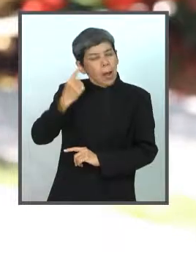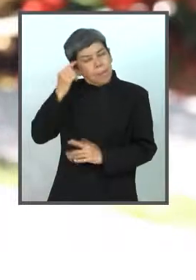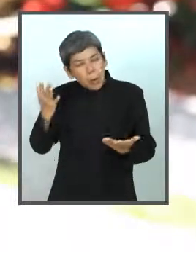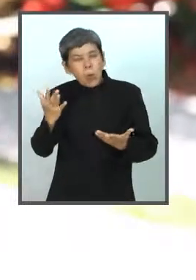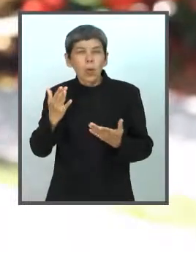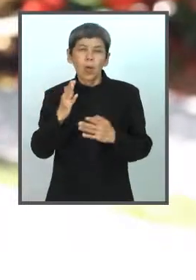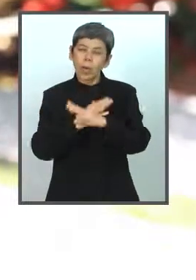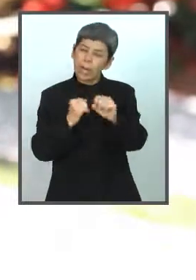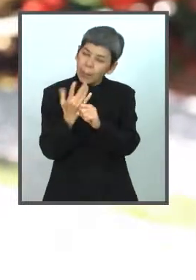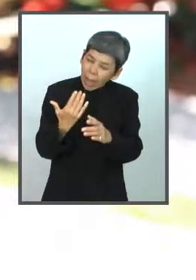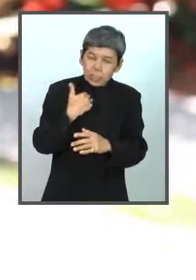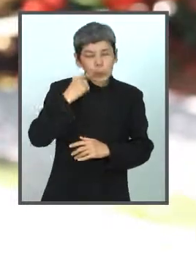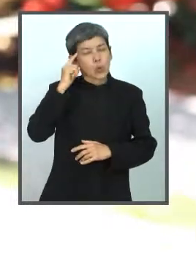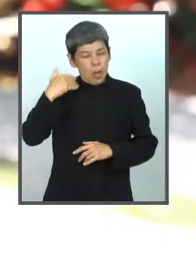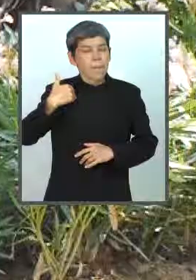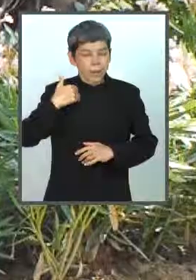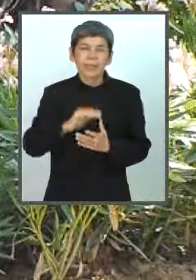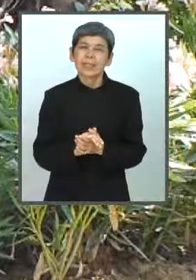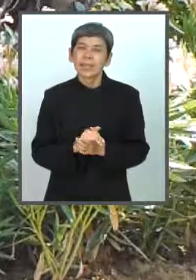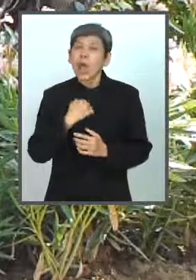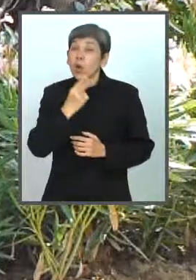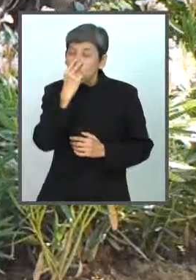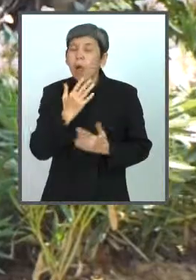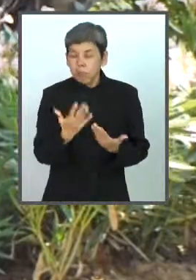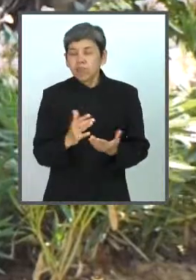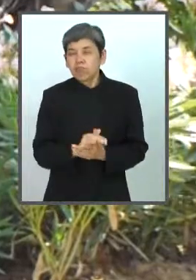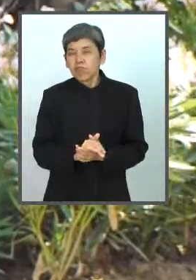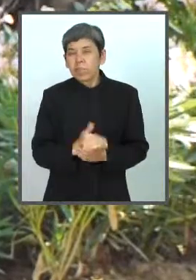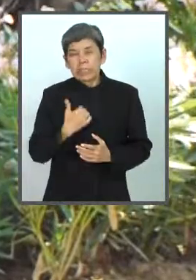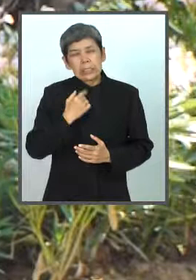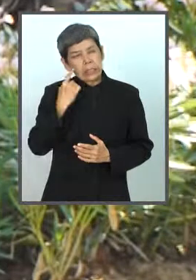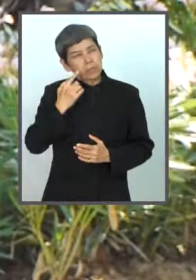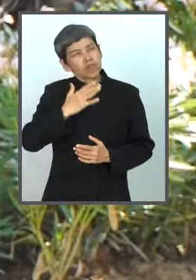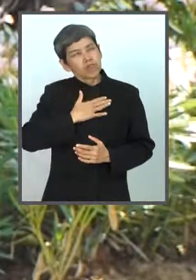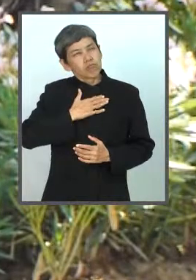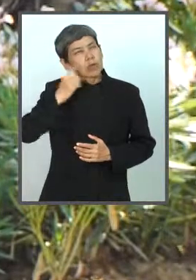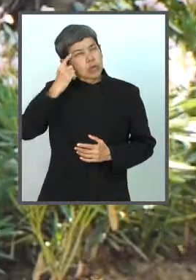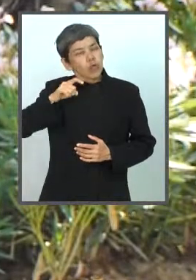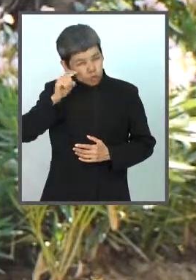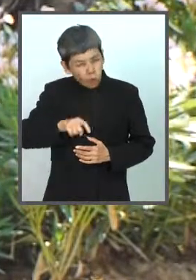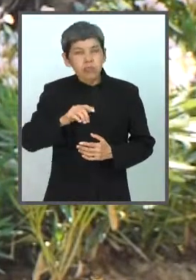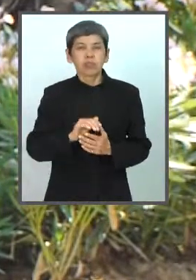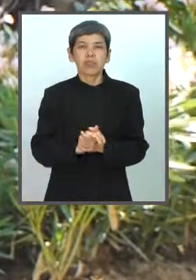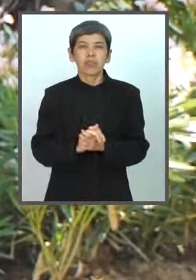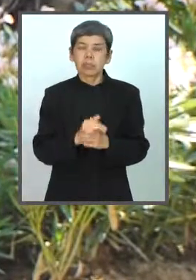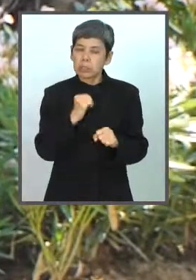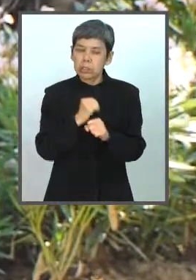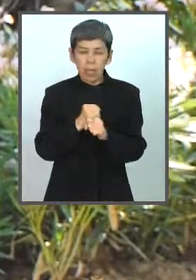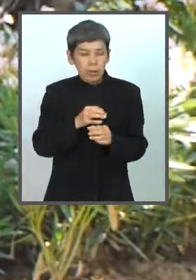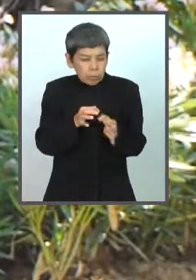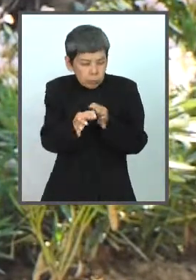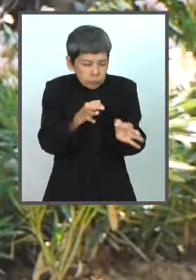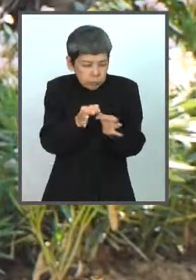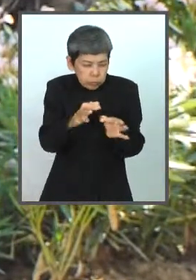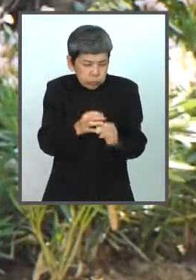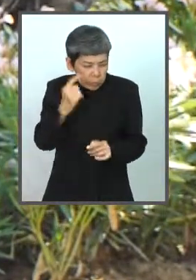ใจว่าคนพิการสามารถทำอะไรได้บ้างอันนี้มันเป็นสิ่งที่ยังต้องมีการสร้างเจตค